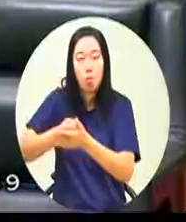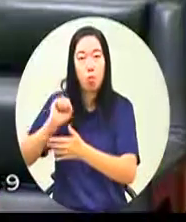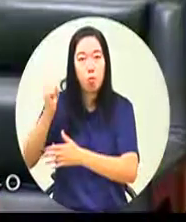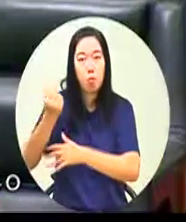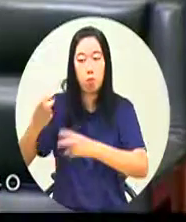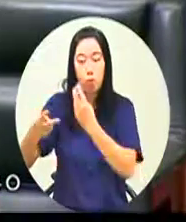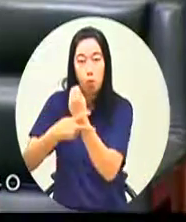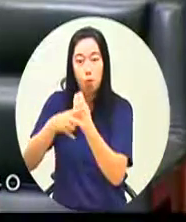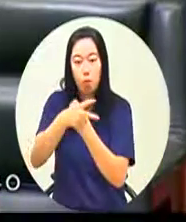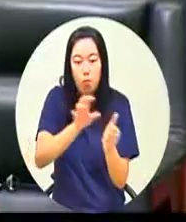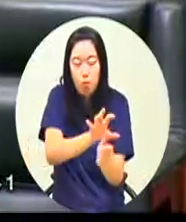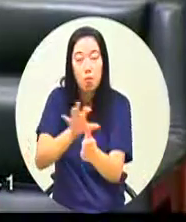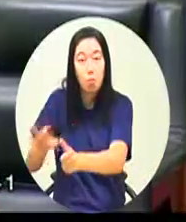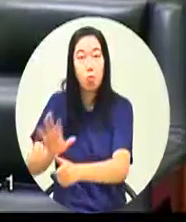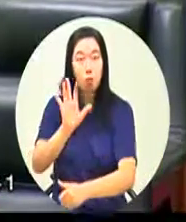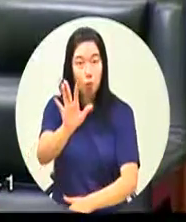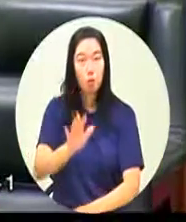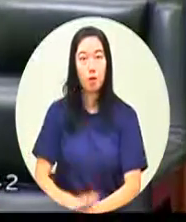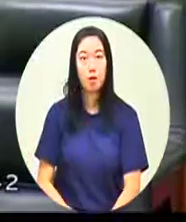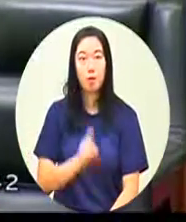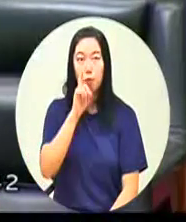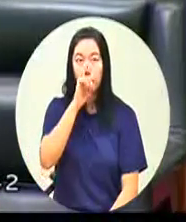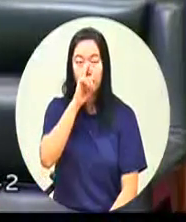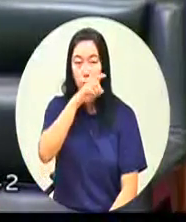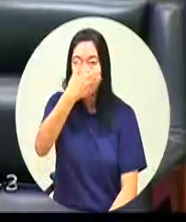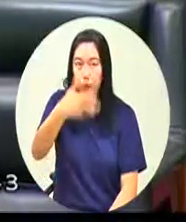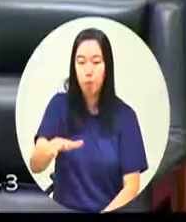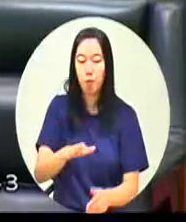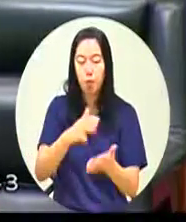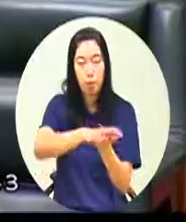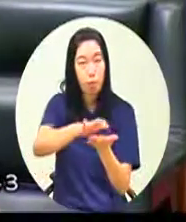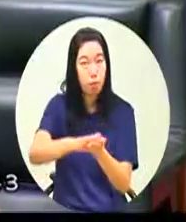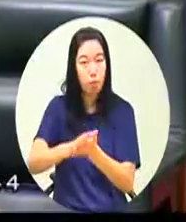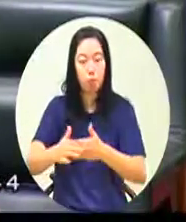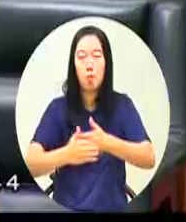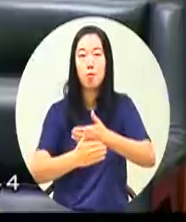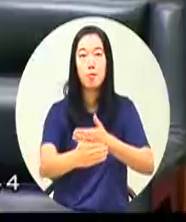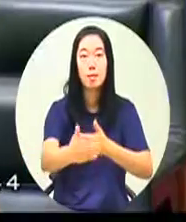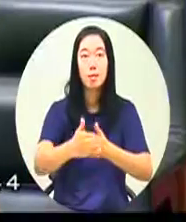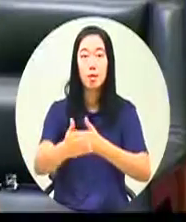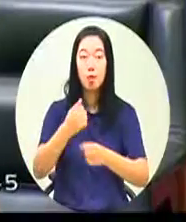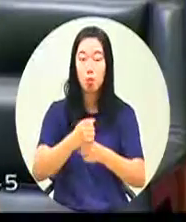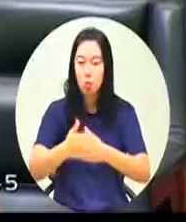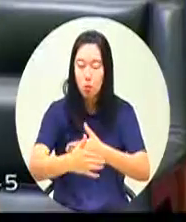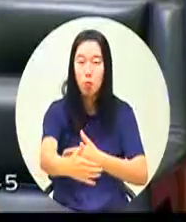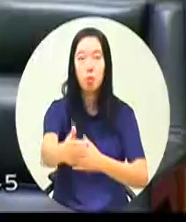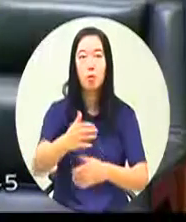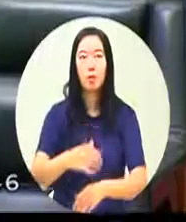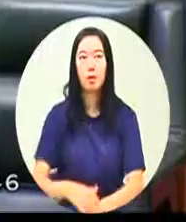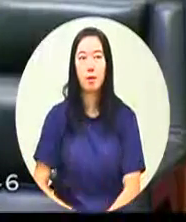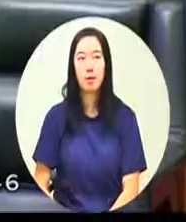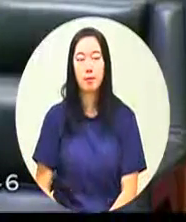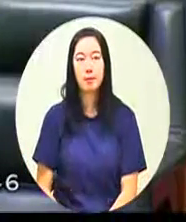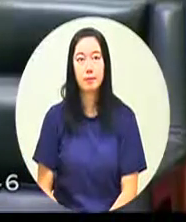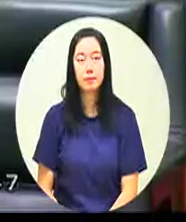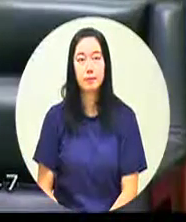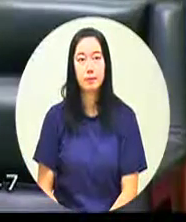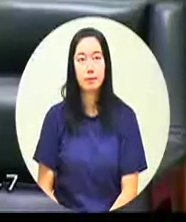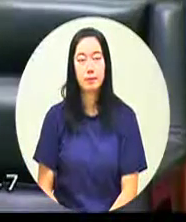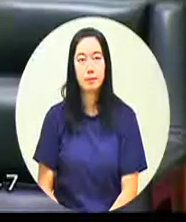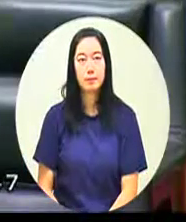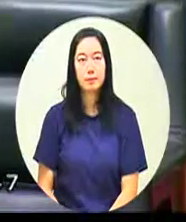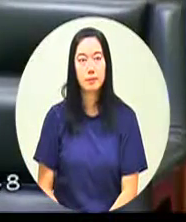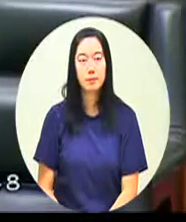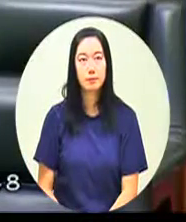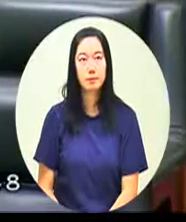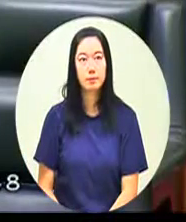势啊，打污水处理的过程当中，要强势处理污水处理嘛吼。但是